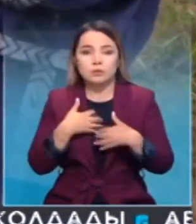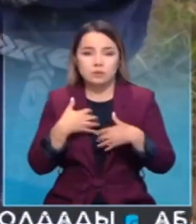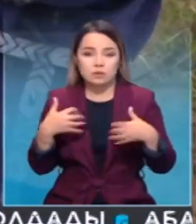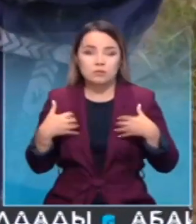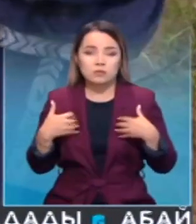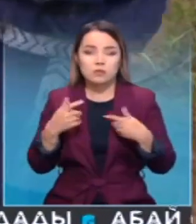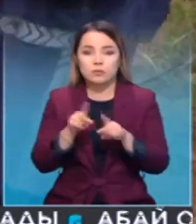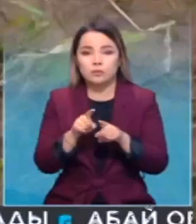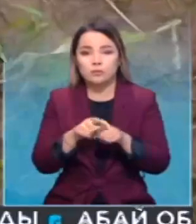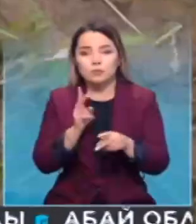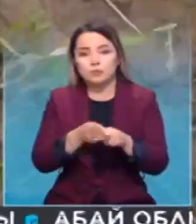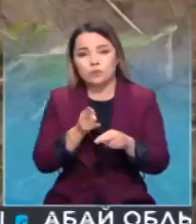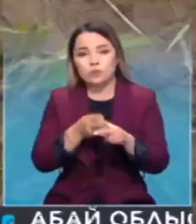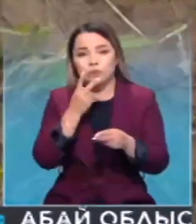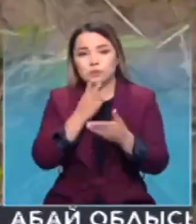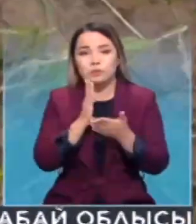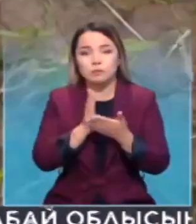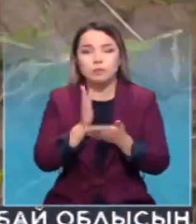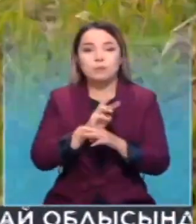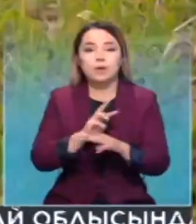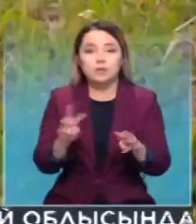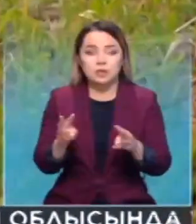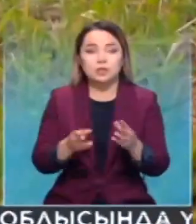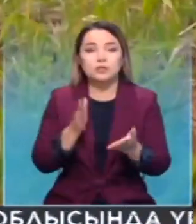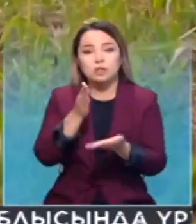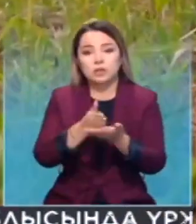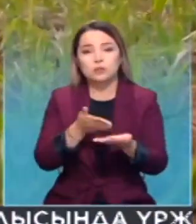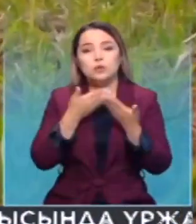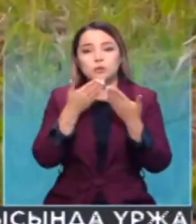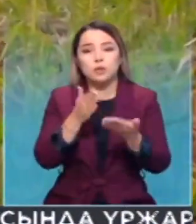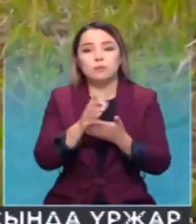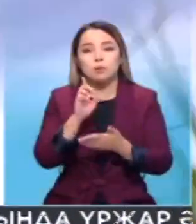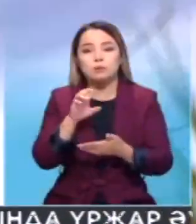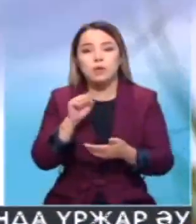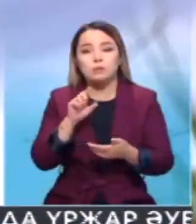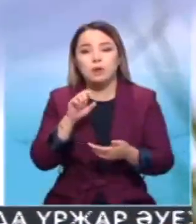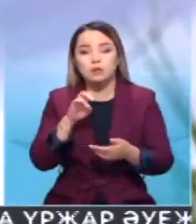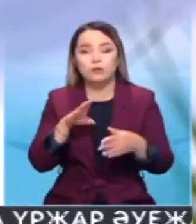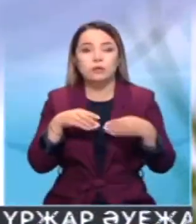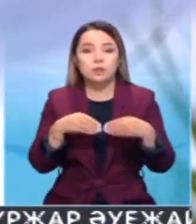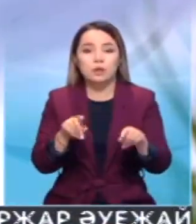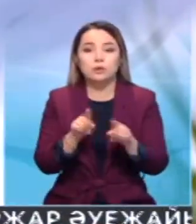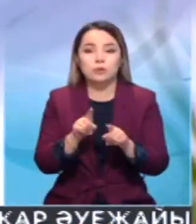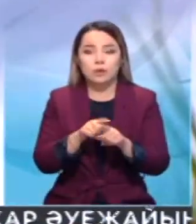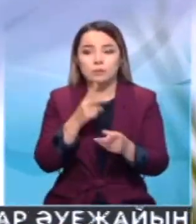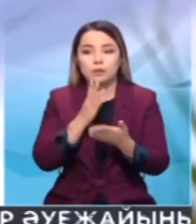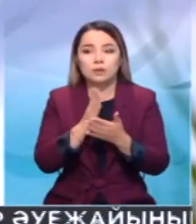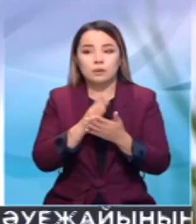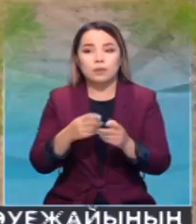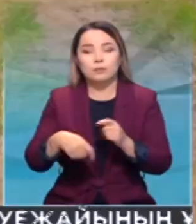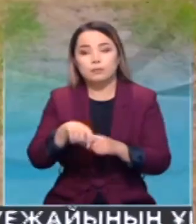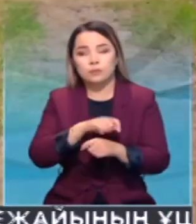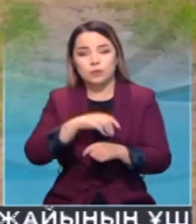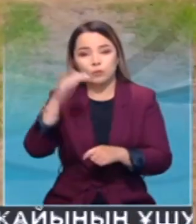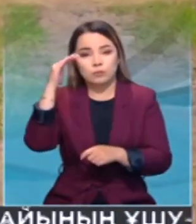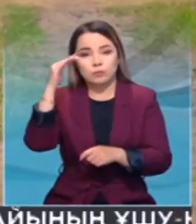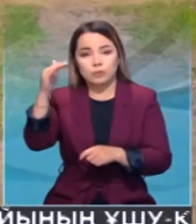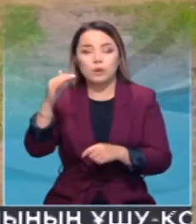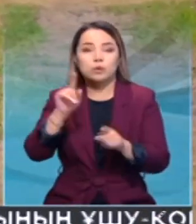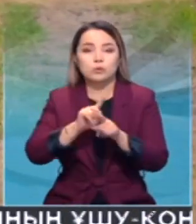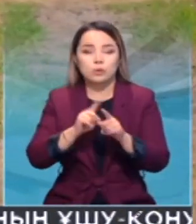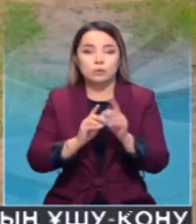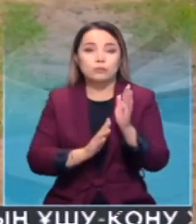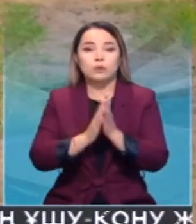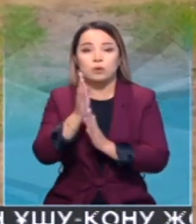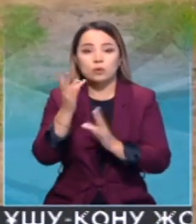Кейік мәселесін министрлік пен мәжіліске тікелей жеткізіп жүрген шаруа Бауыржан Сабановтың егісі биыл тып-типыл. Биіктігі кісі бойындай болып өсетін судан